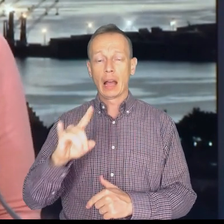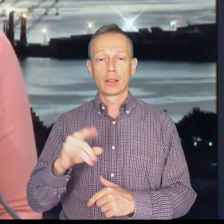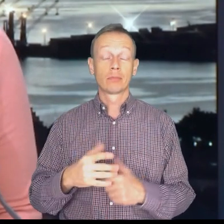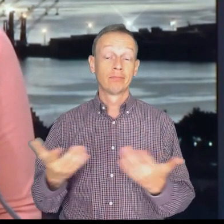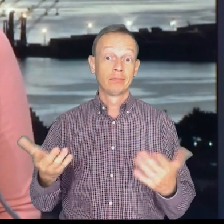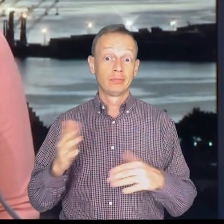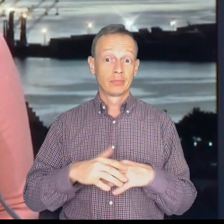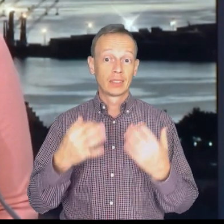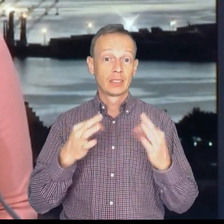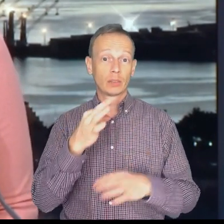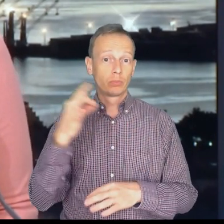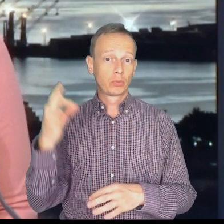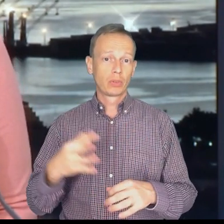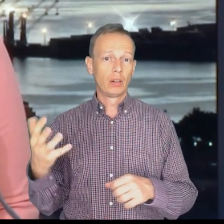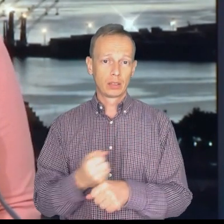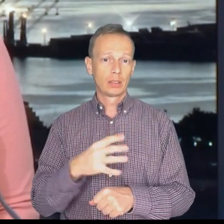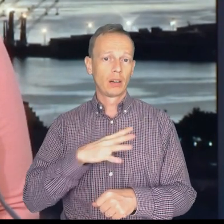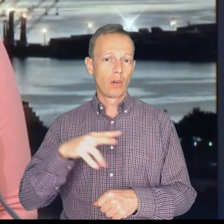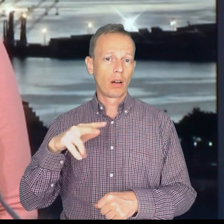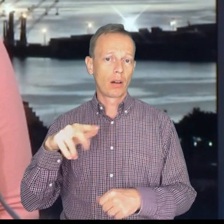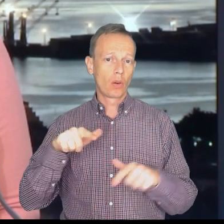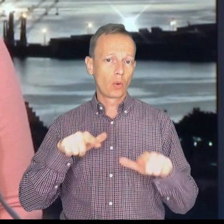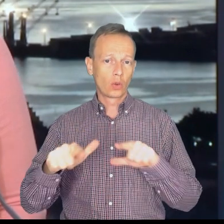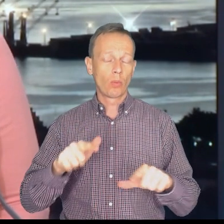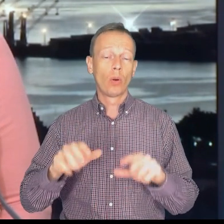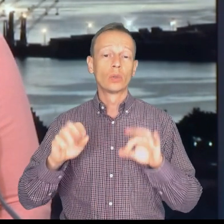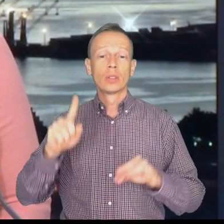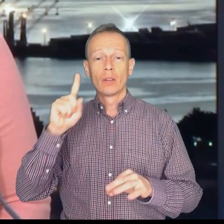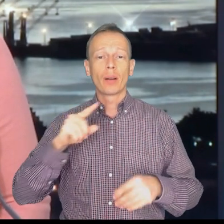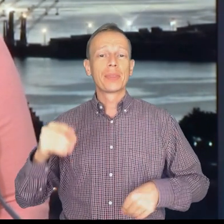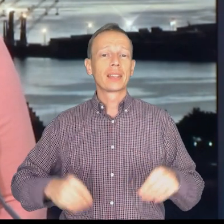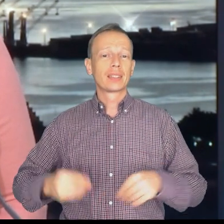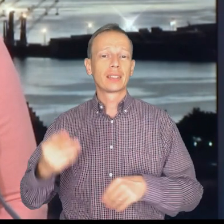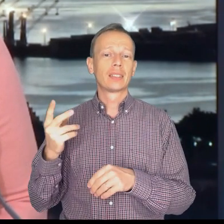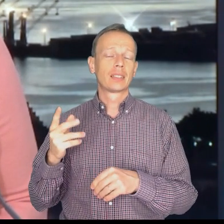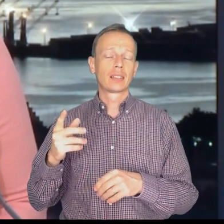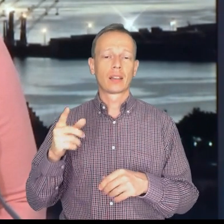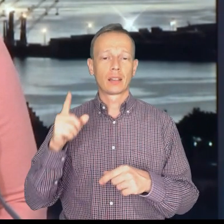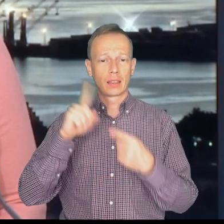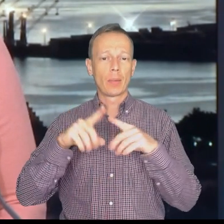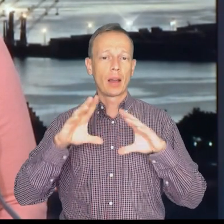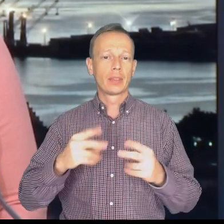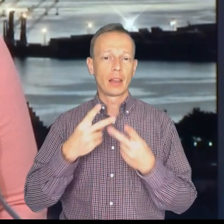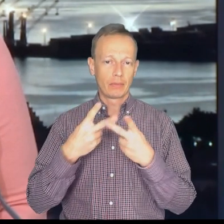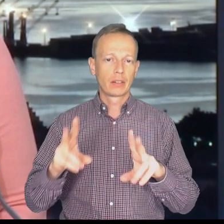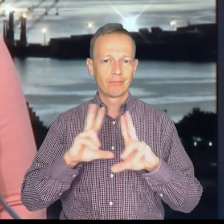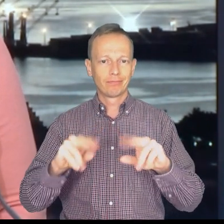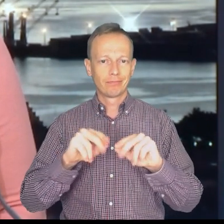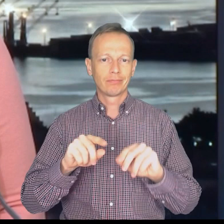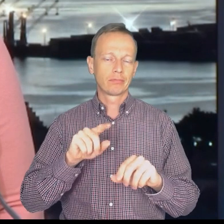sont concrétisées. C'est ce que nous explique la directrice de la délégation à l'habitat et à la ville, Emmanuelle Thénault. Elle répond à Ibrahim